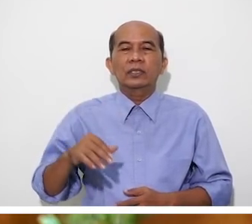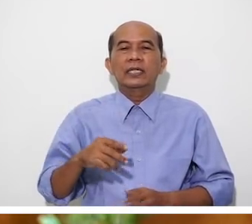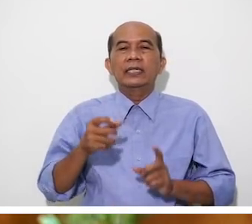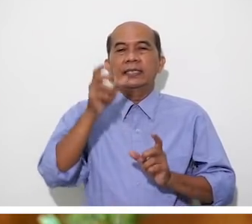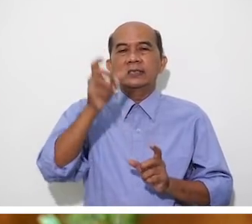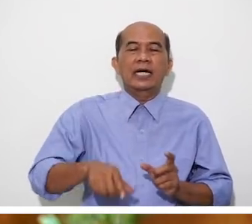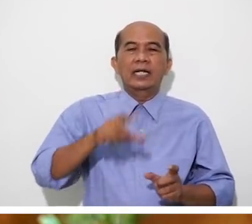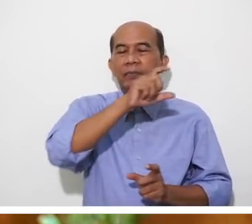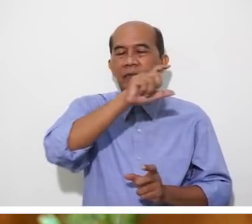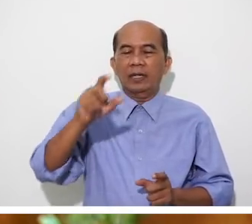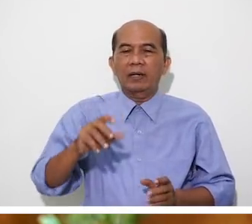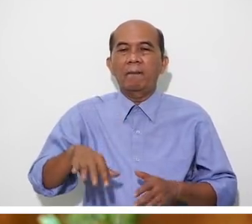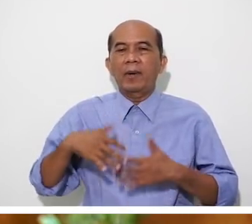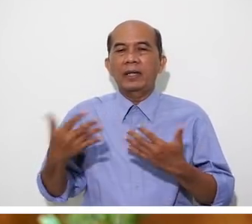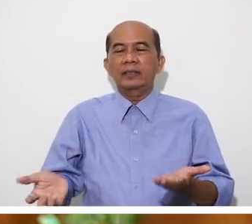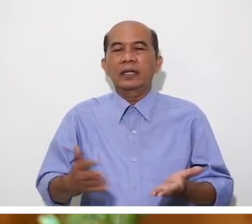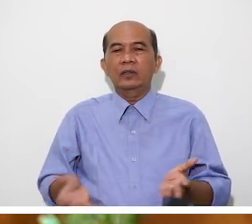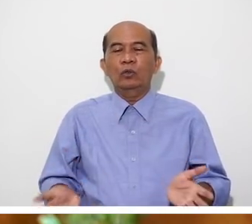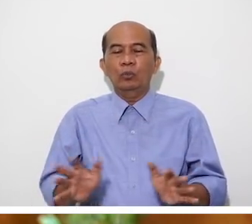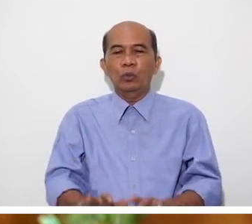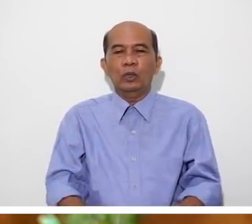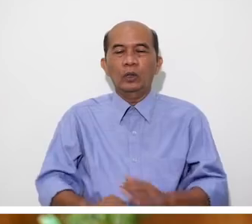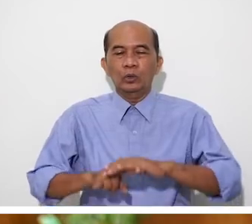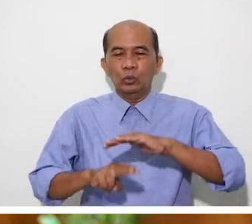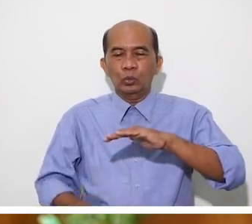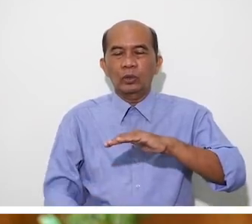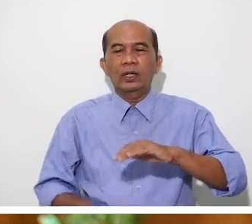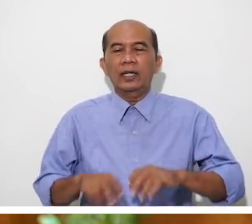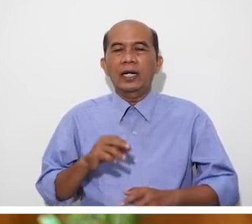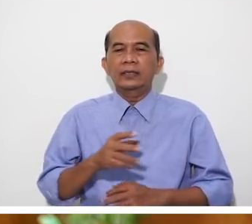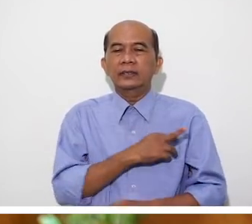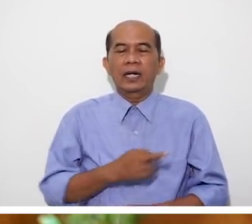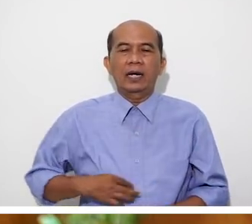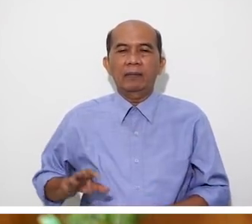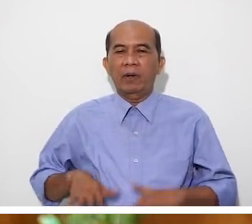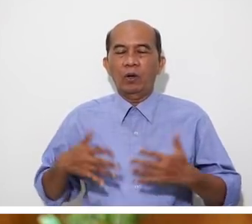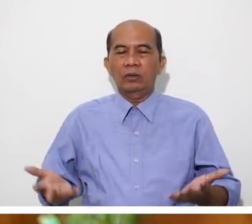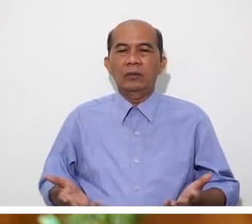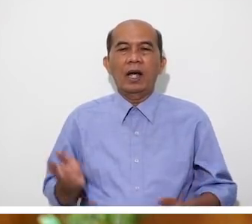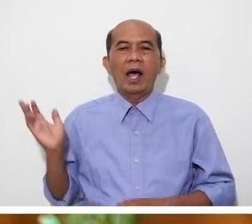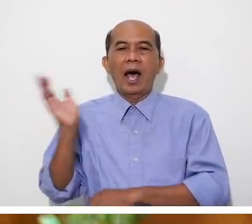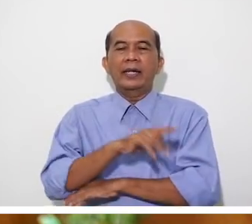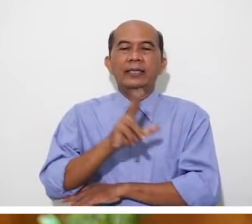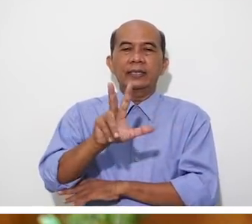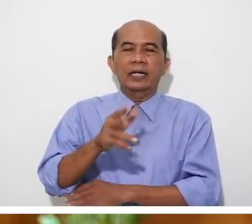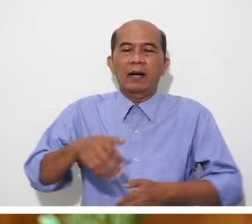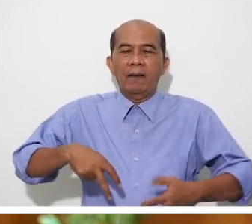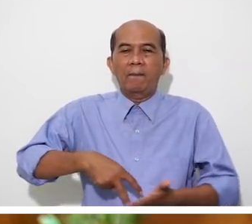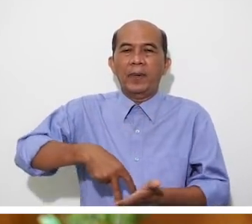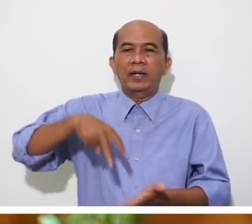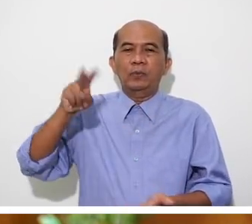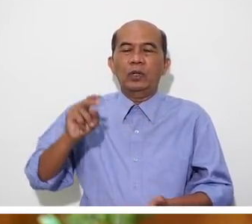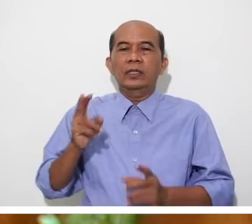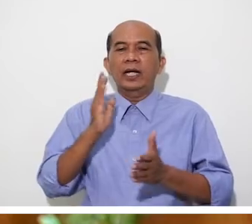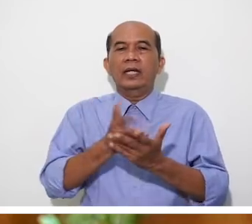Disalibkan, mati dan dikuburkan, turun ke dalam kerajaan maut. Pada hari yang ketiga, bangkit pula dari antara